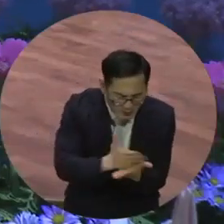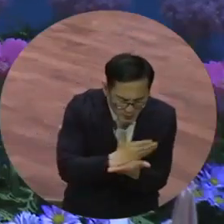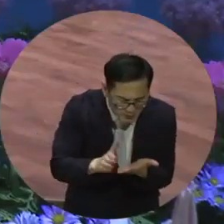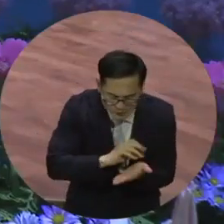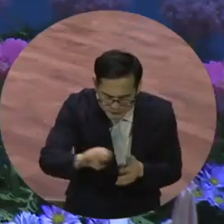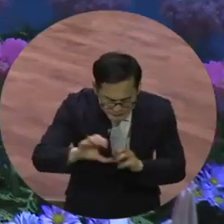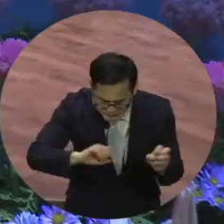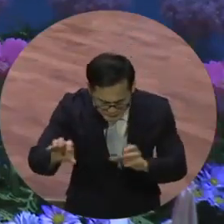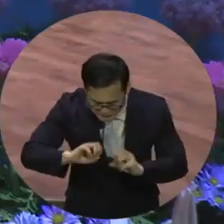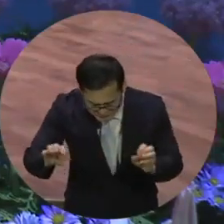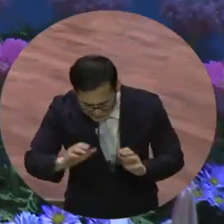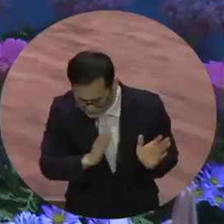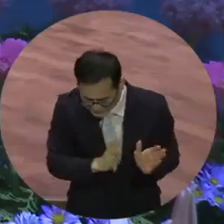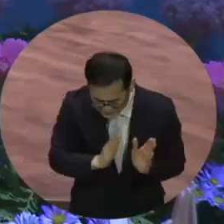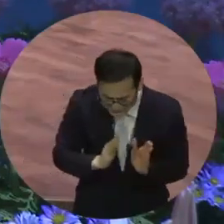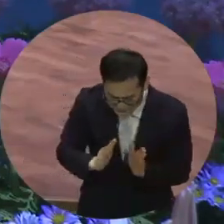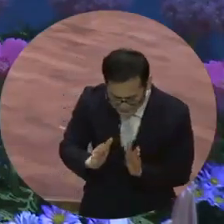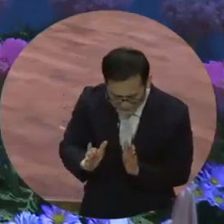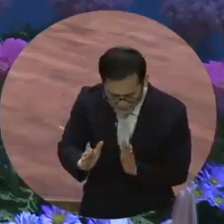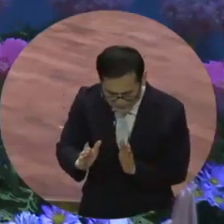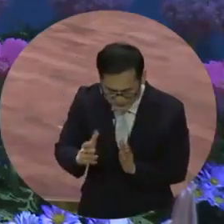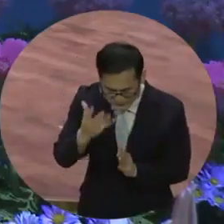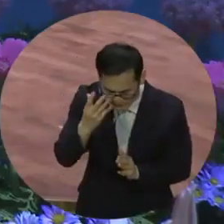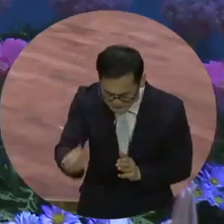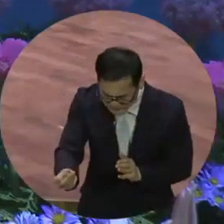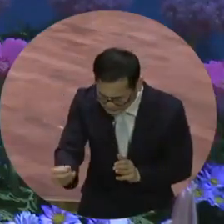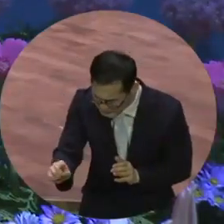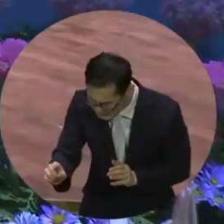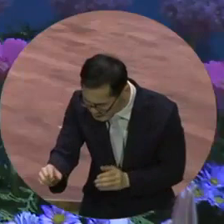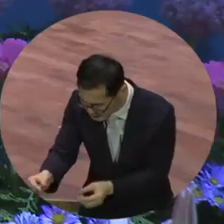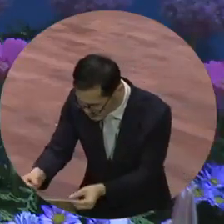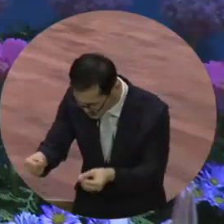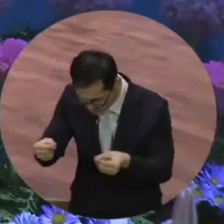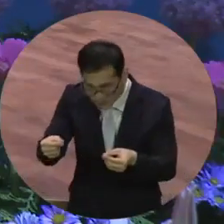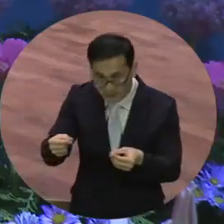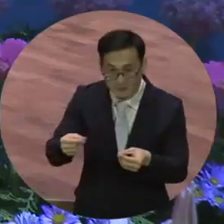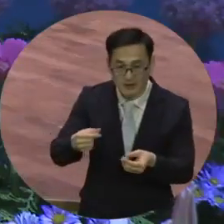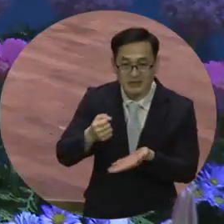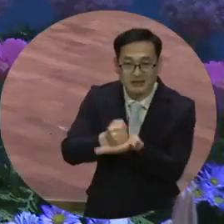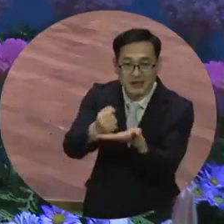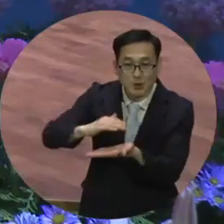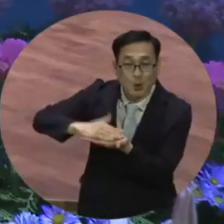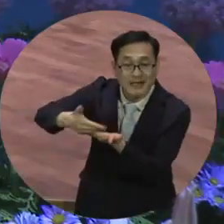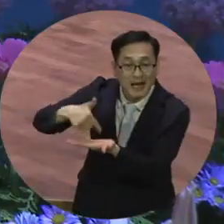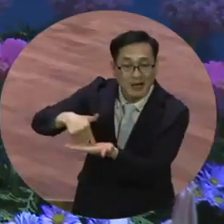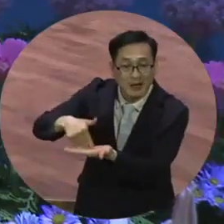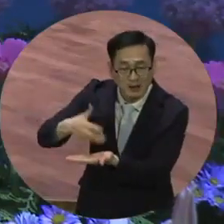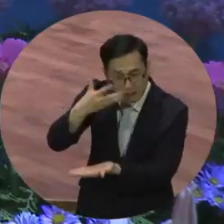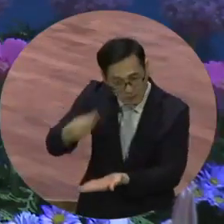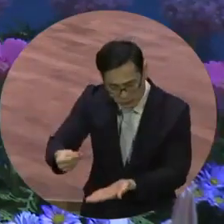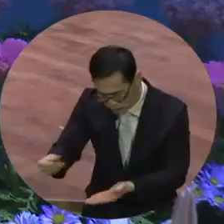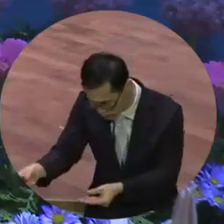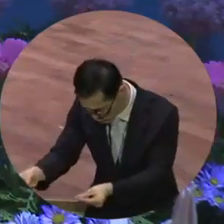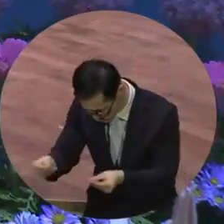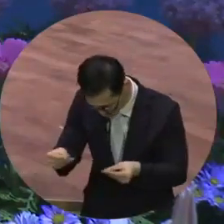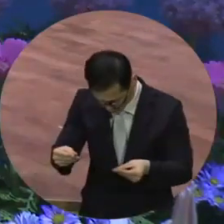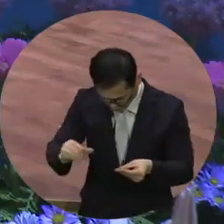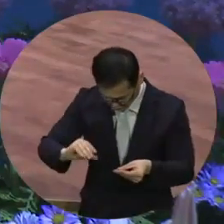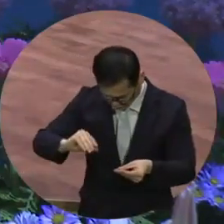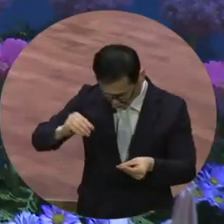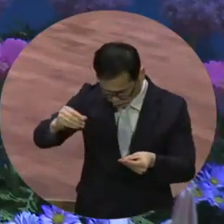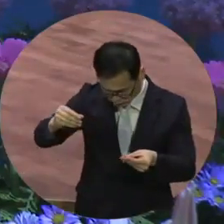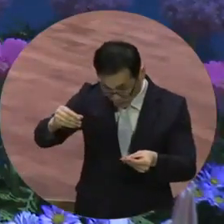전혀 복고 되지도 못한 통장 하나를 보게 되었어요. 그러니까 남편이 아내 몰래 적금을 해놓은 것이 우체국 적금